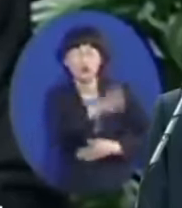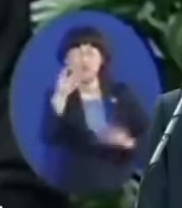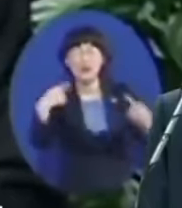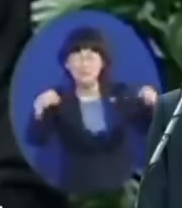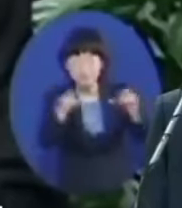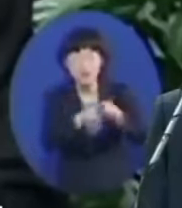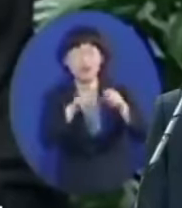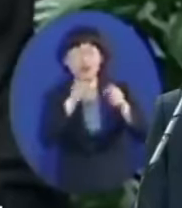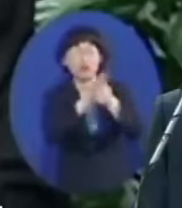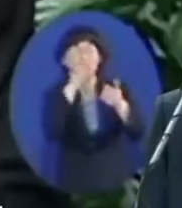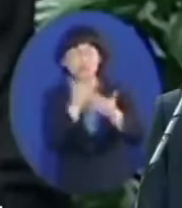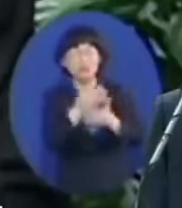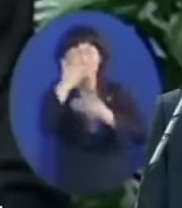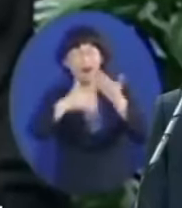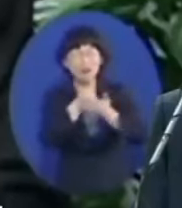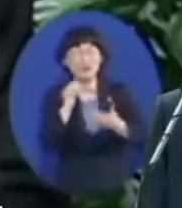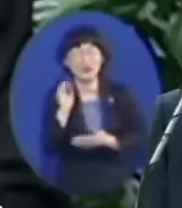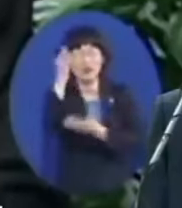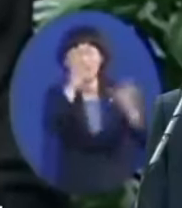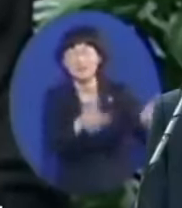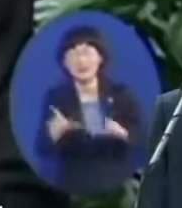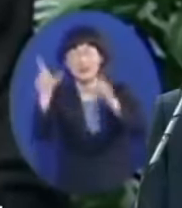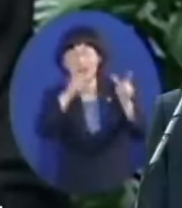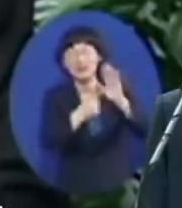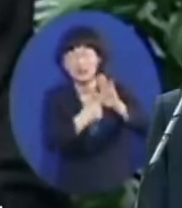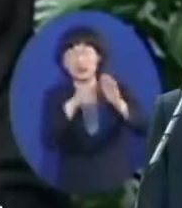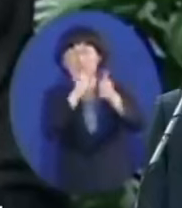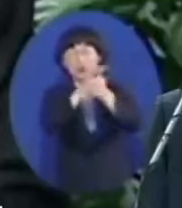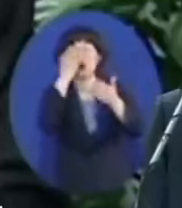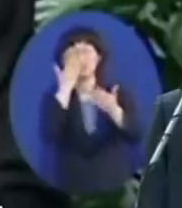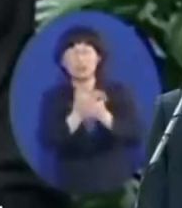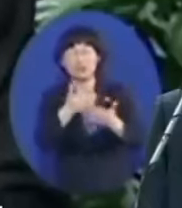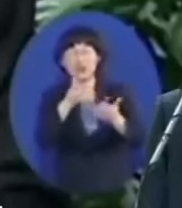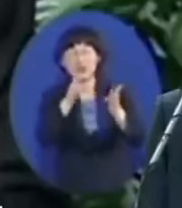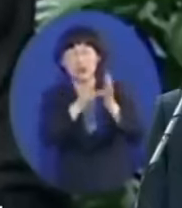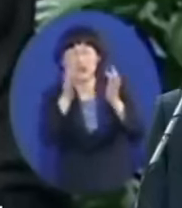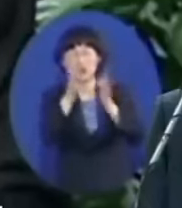주셔서 하나님의 영광 나타난 삶을 살게 도와주시옵소서. 예수님 이름으로 기도드립니다.